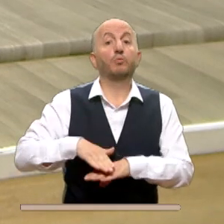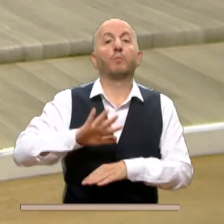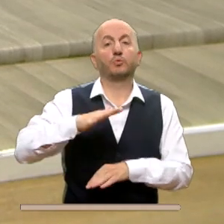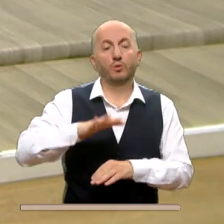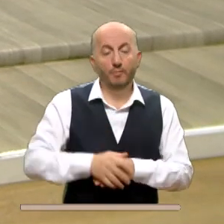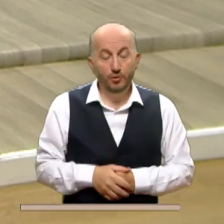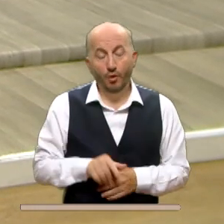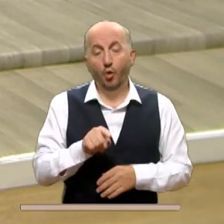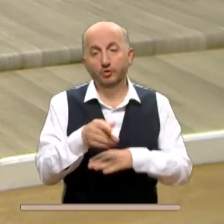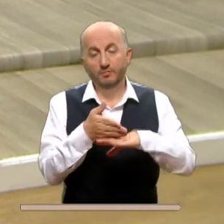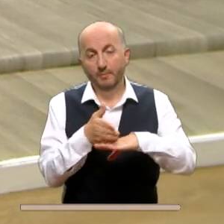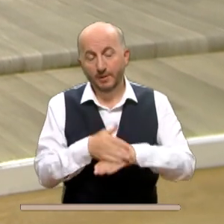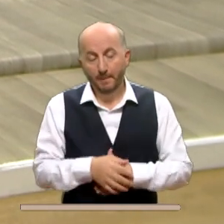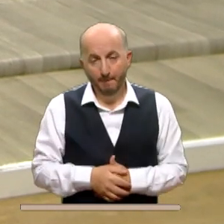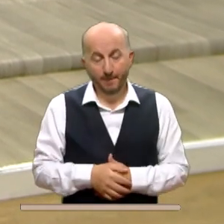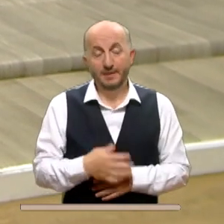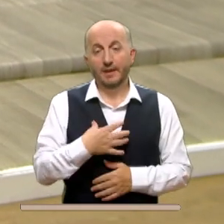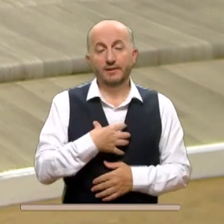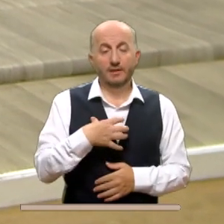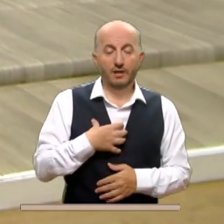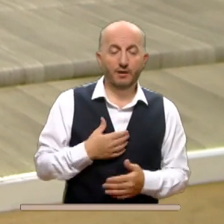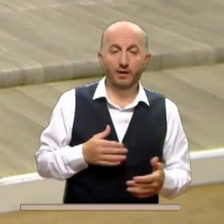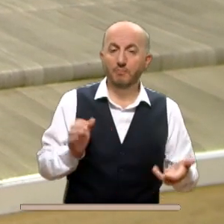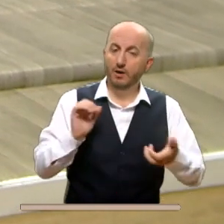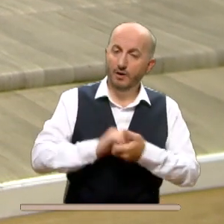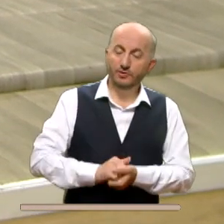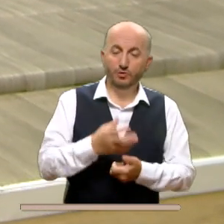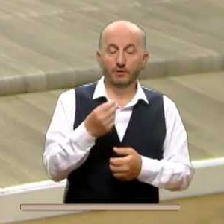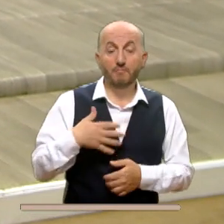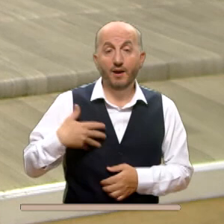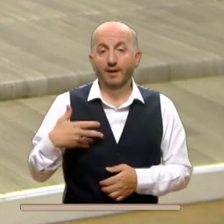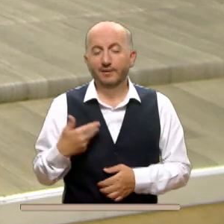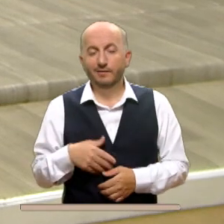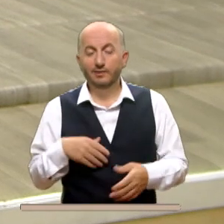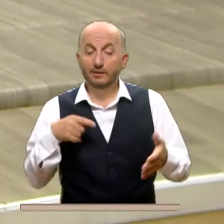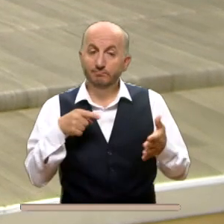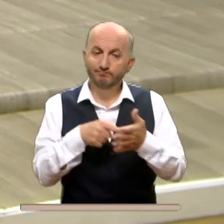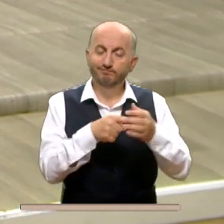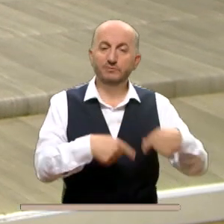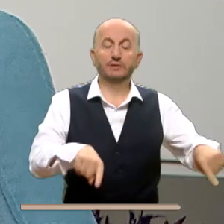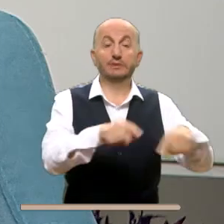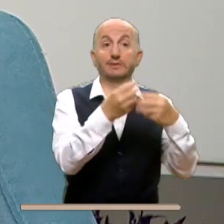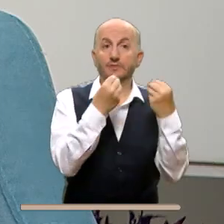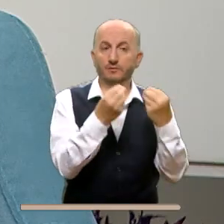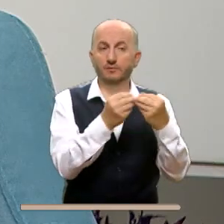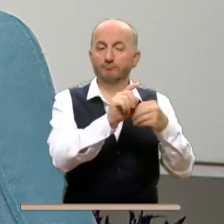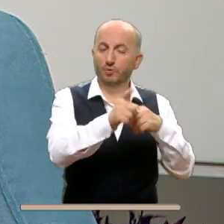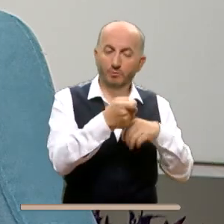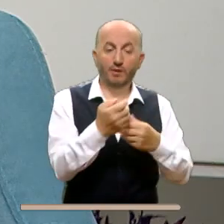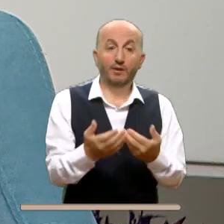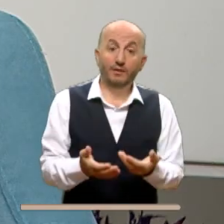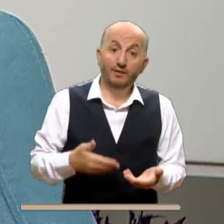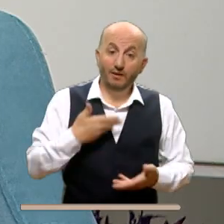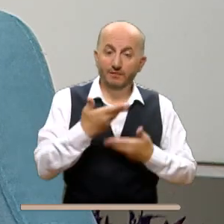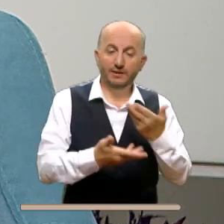olabiliyorlar. O sebeple kendileriyle barışık olarak ilgi duydukları alanı iyi tespit etmelerini tavsiye ederim.